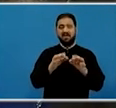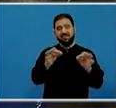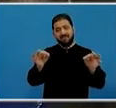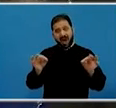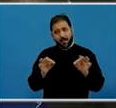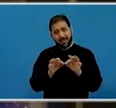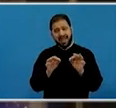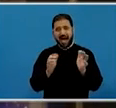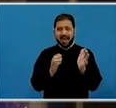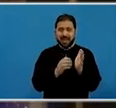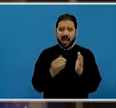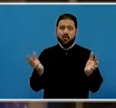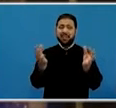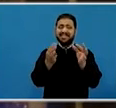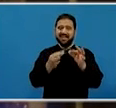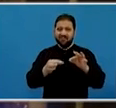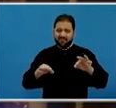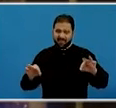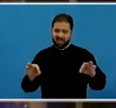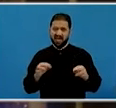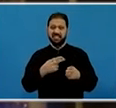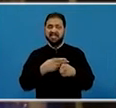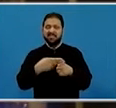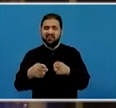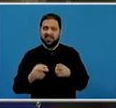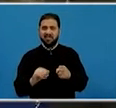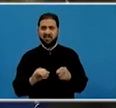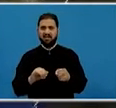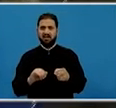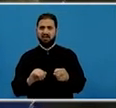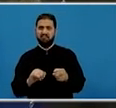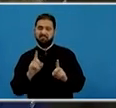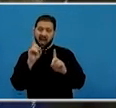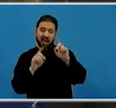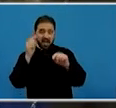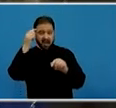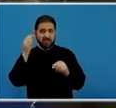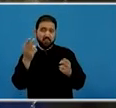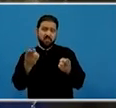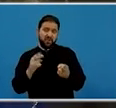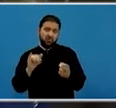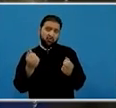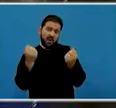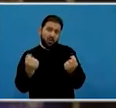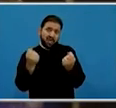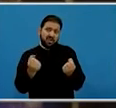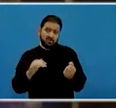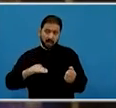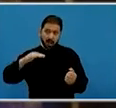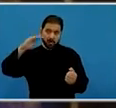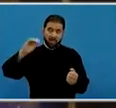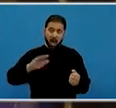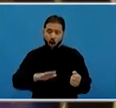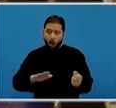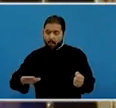îndatoriri și obligații, cum sunt și copiii, deci creșterea copiilor, însă oarecum cred că